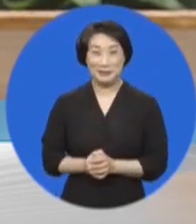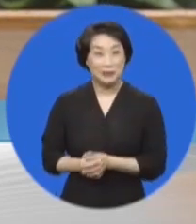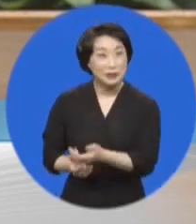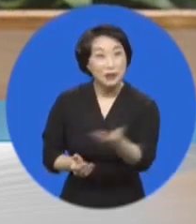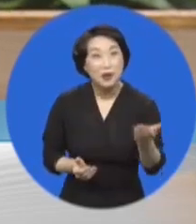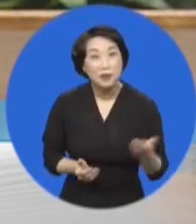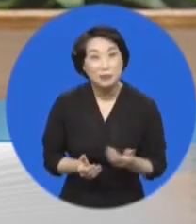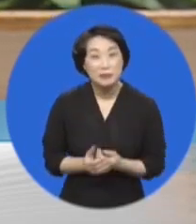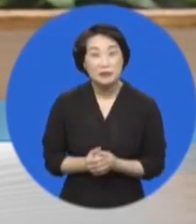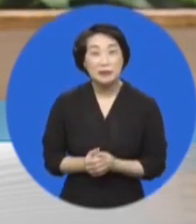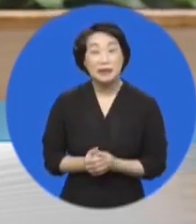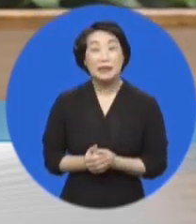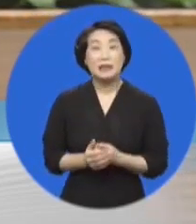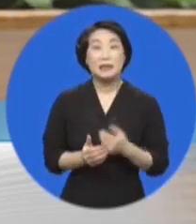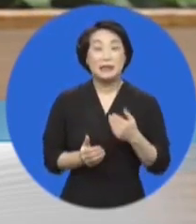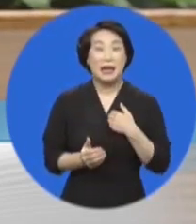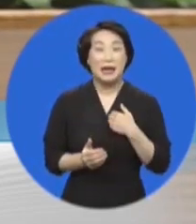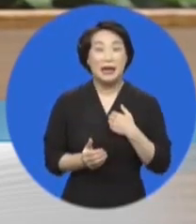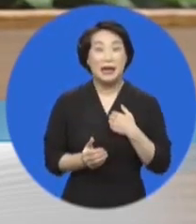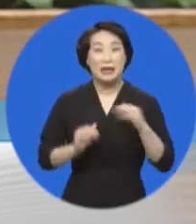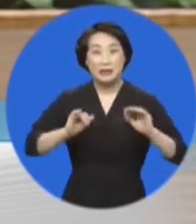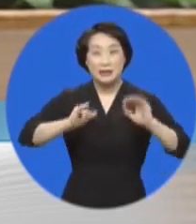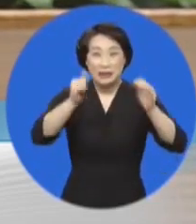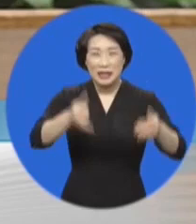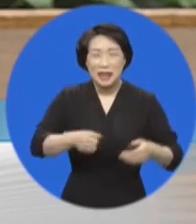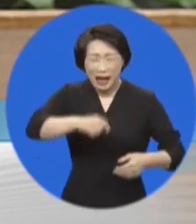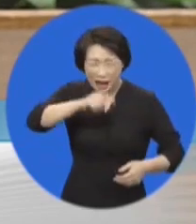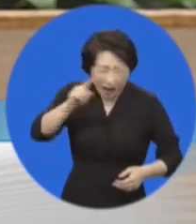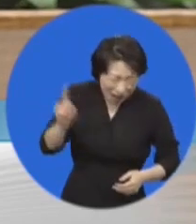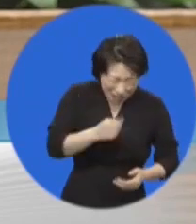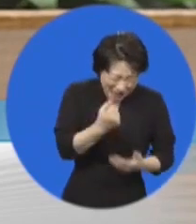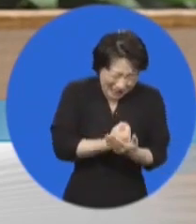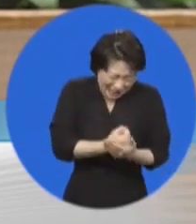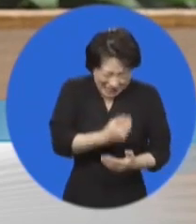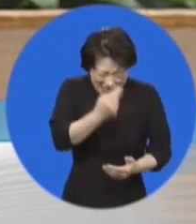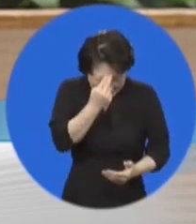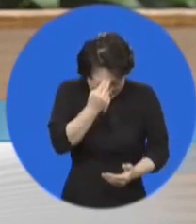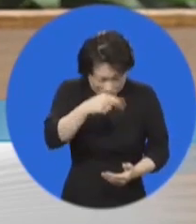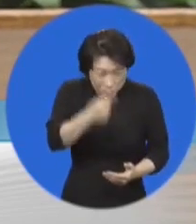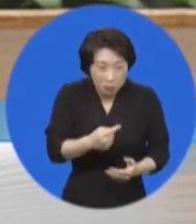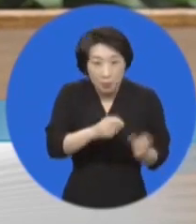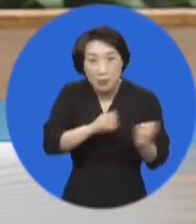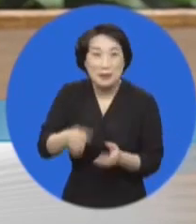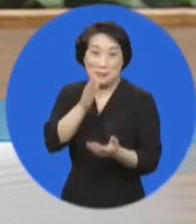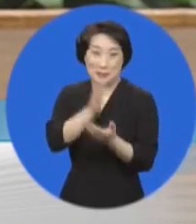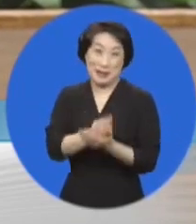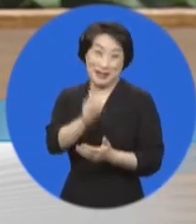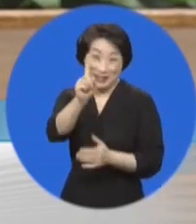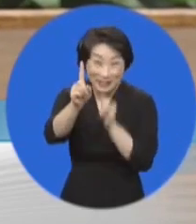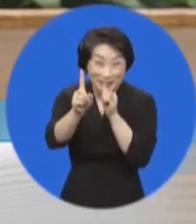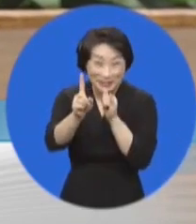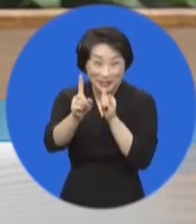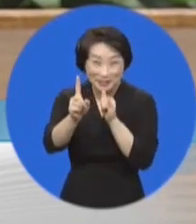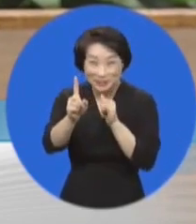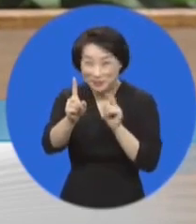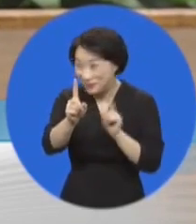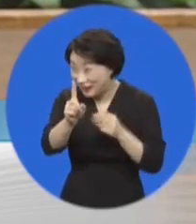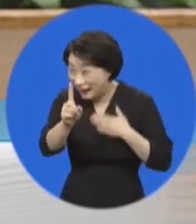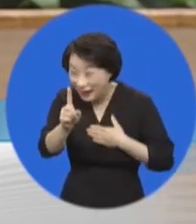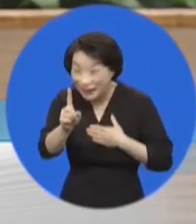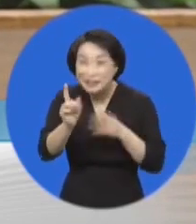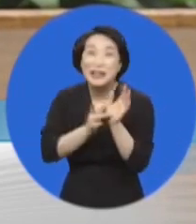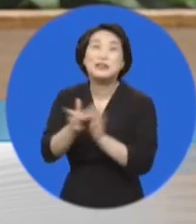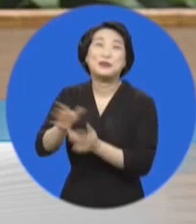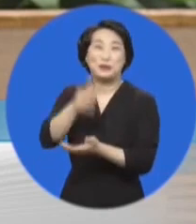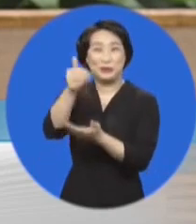여러분, 내가 이 세상에서 아무리 속상해도 놓지 말아야 할 것.